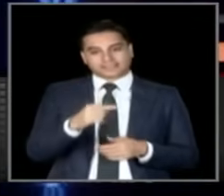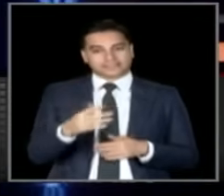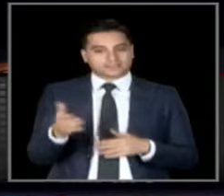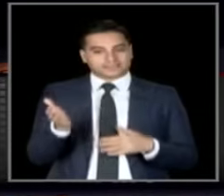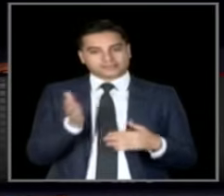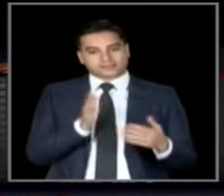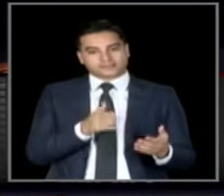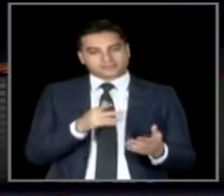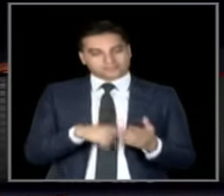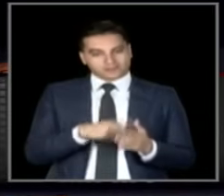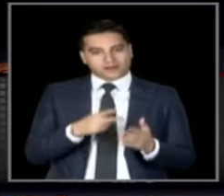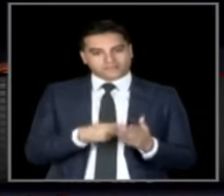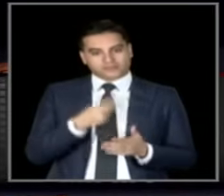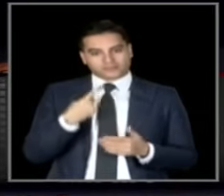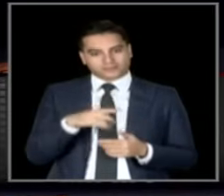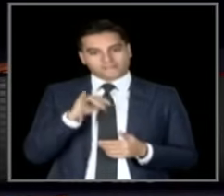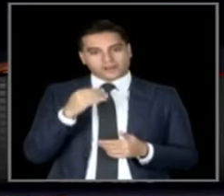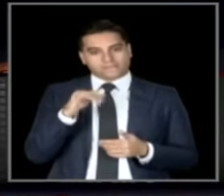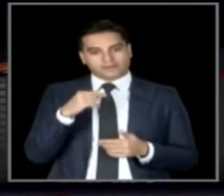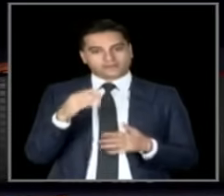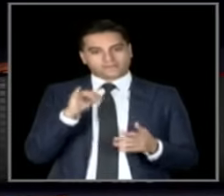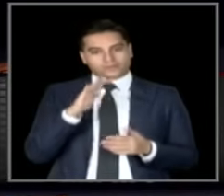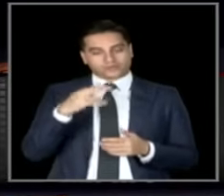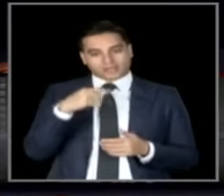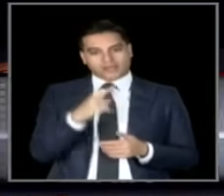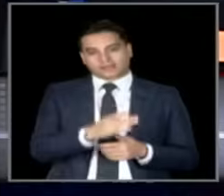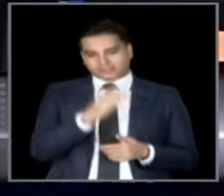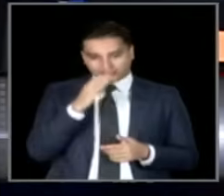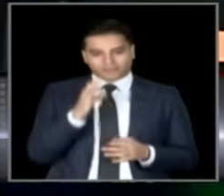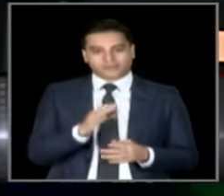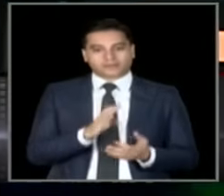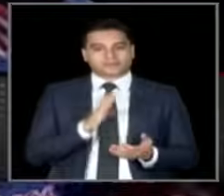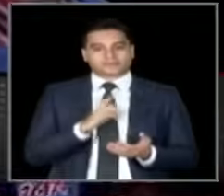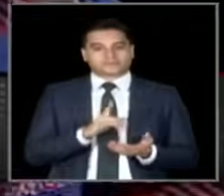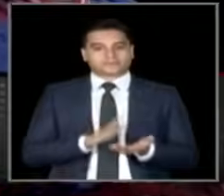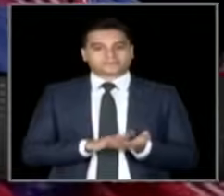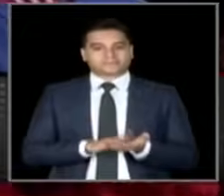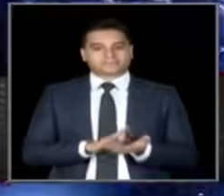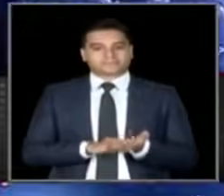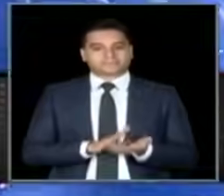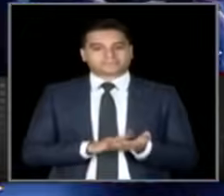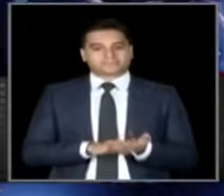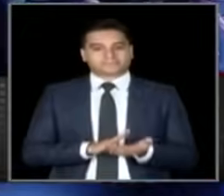ريال مدريد مرتين. محمد مسعد طبعا، إجابة صحيحة، برافو عليك.